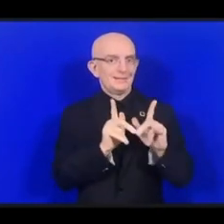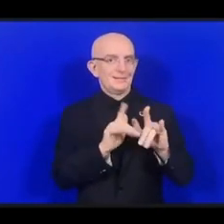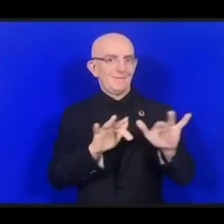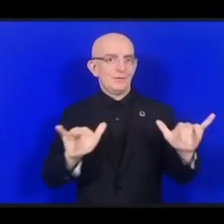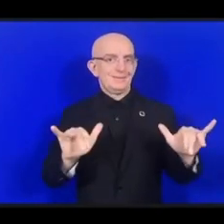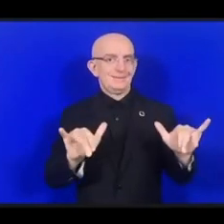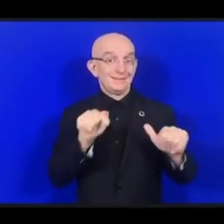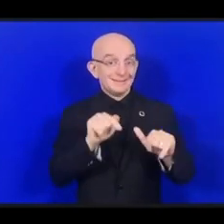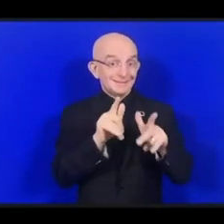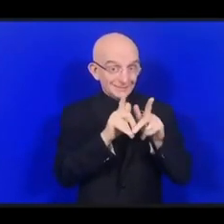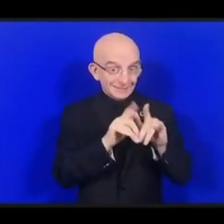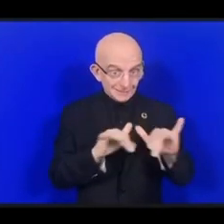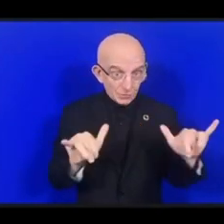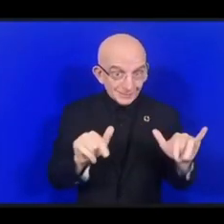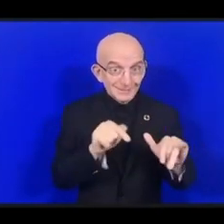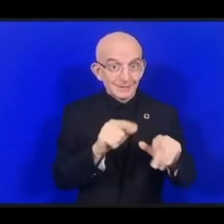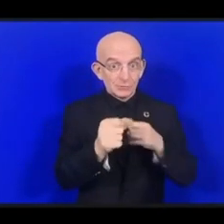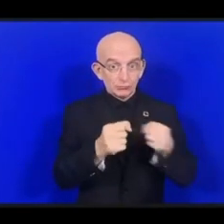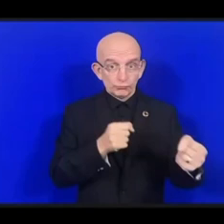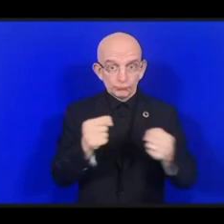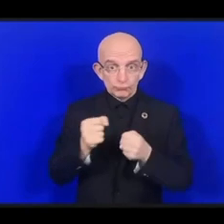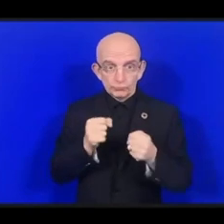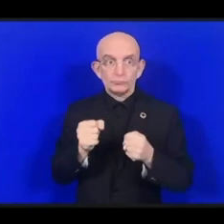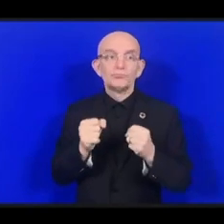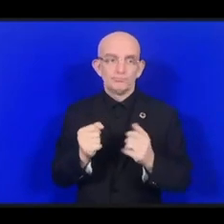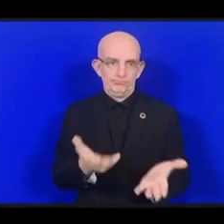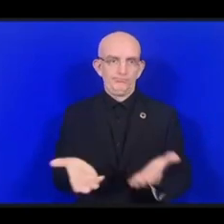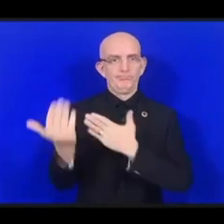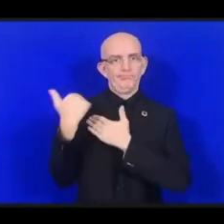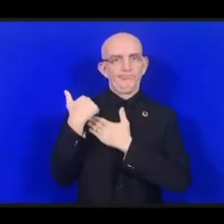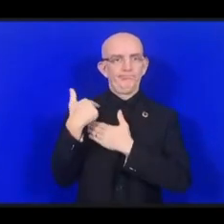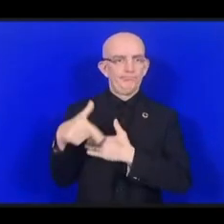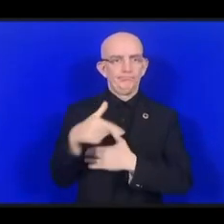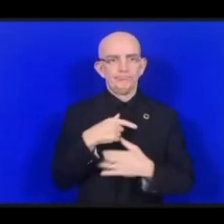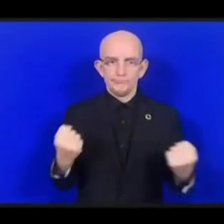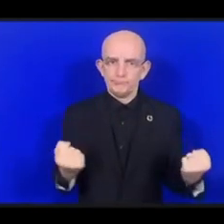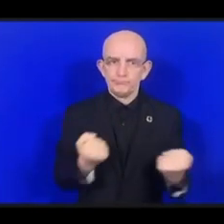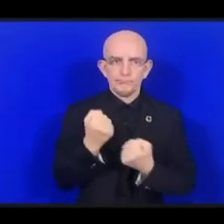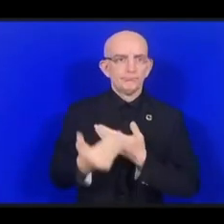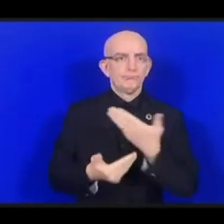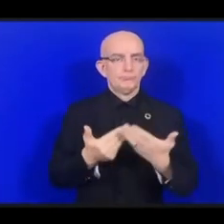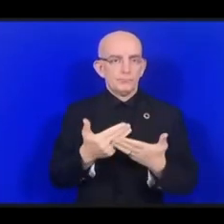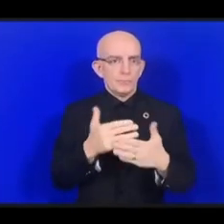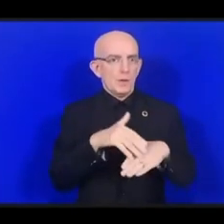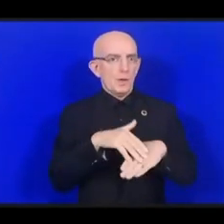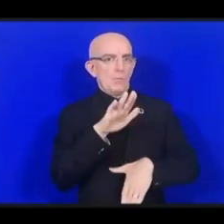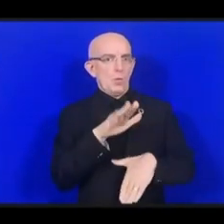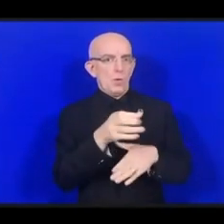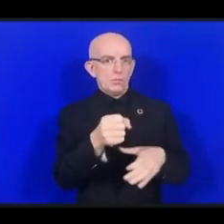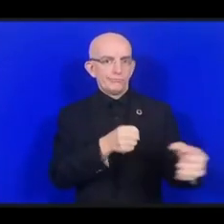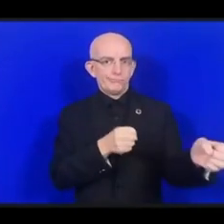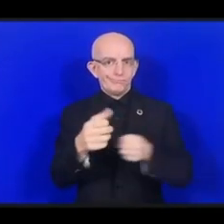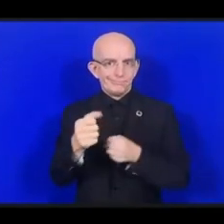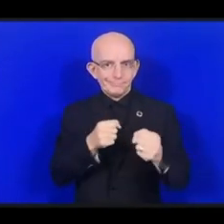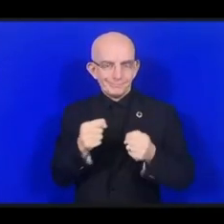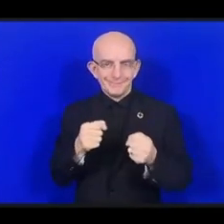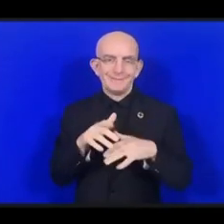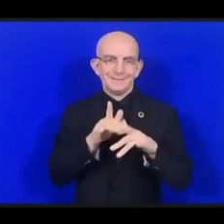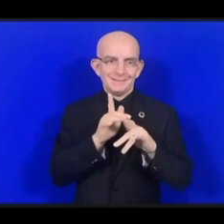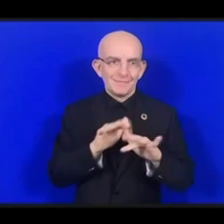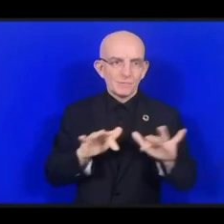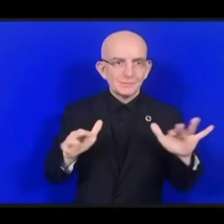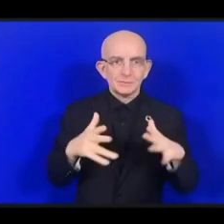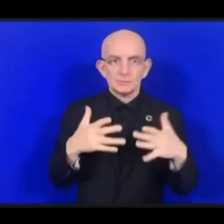يتعدد فيه فعلا اصحاب المصلحه من كافه الثقافات والنوع